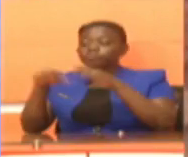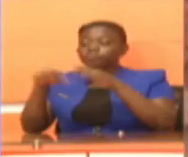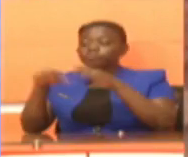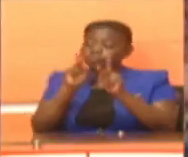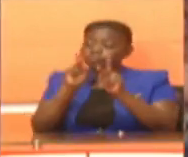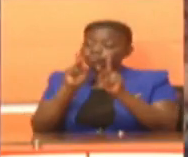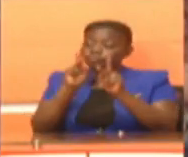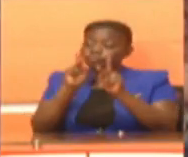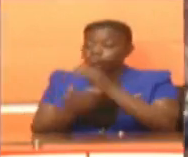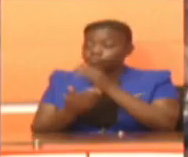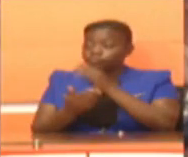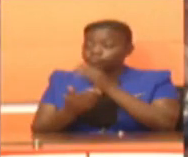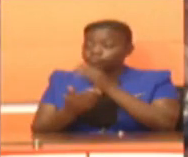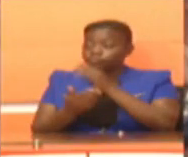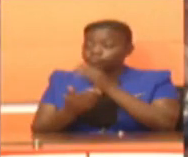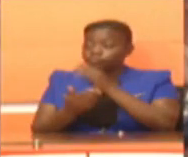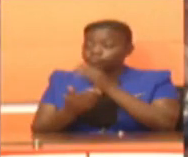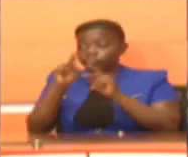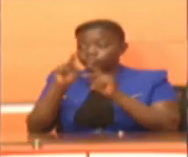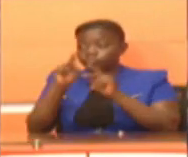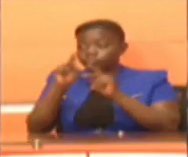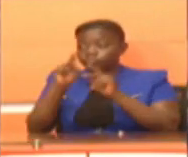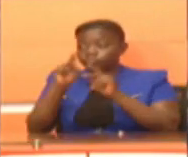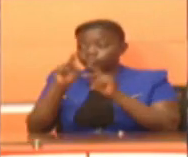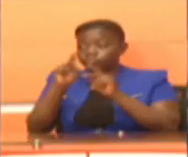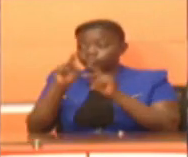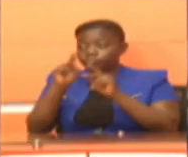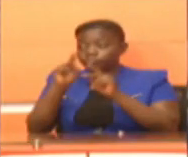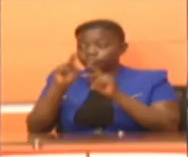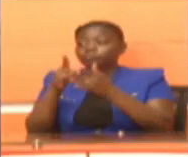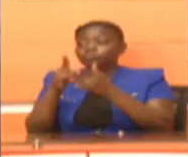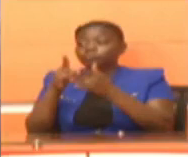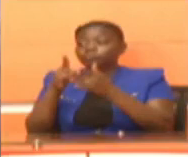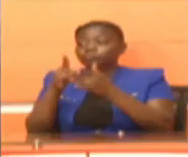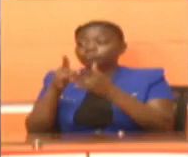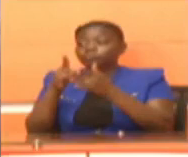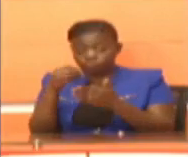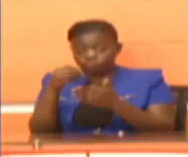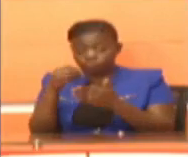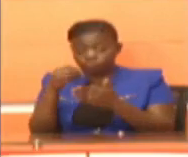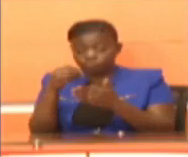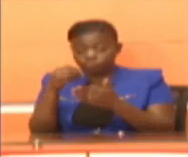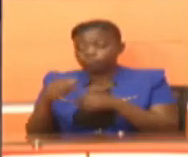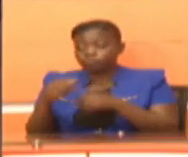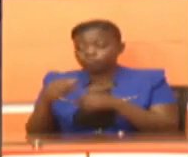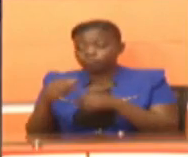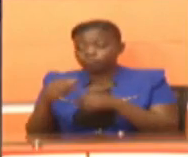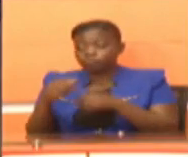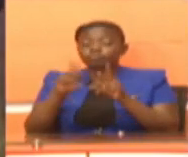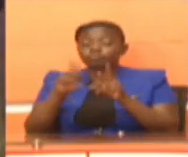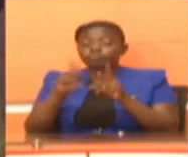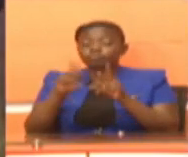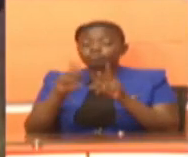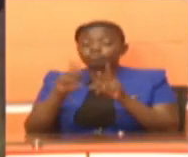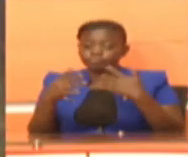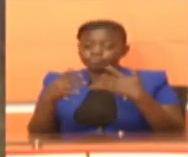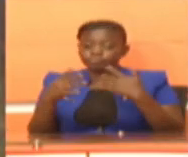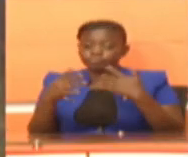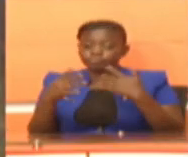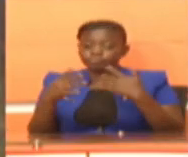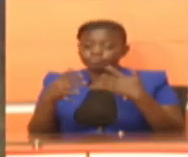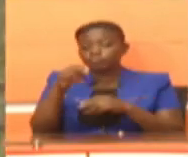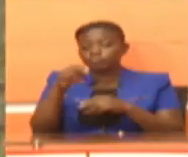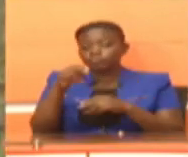Bukedde ne balagira abasubuzi obutagulawo midaala gyabwe okutuusa nga basasuludde sente zaabwe ekinyiziza abasubuzi nga bagamba nti bosi musango